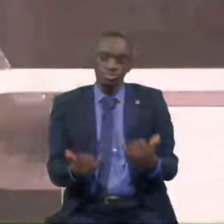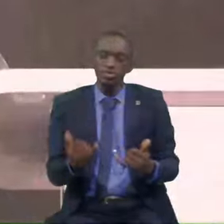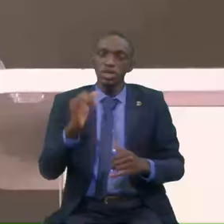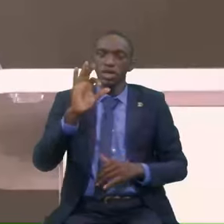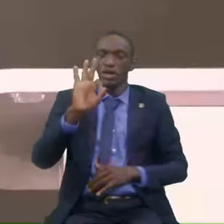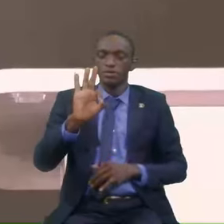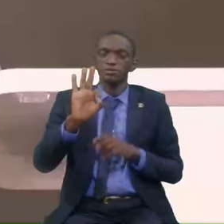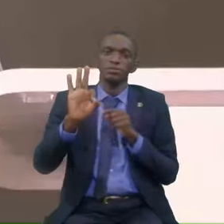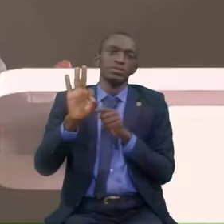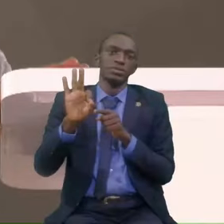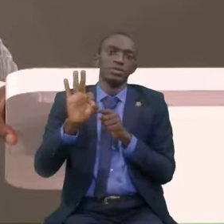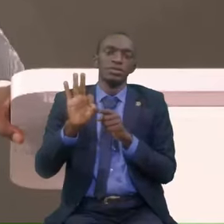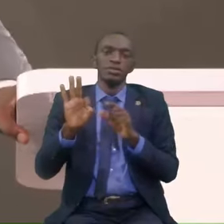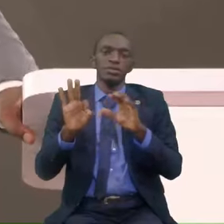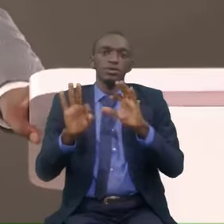F.